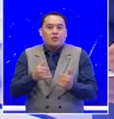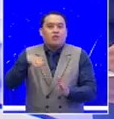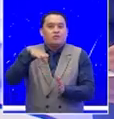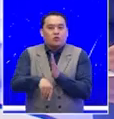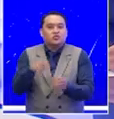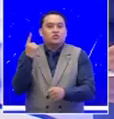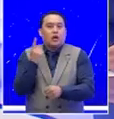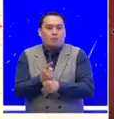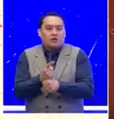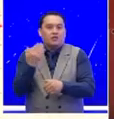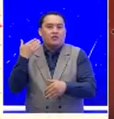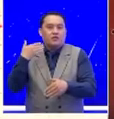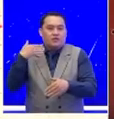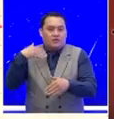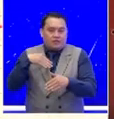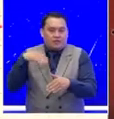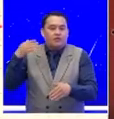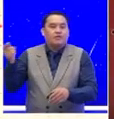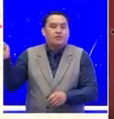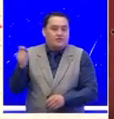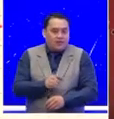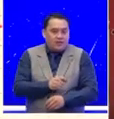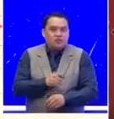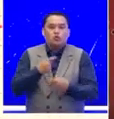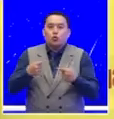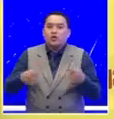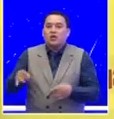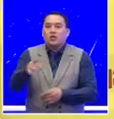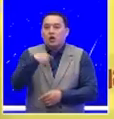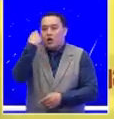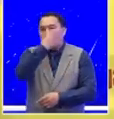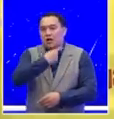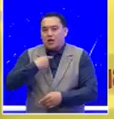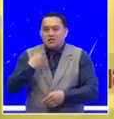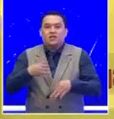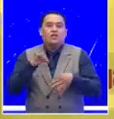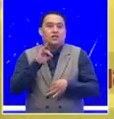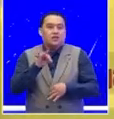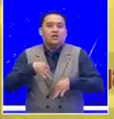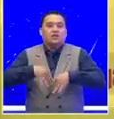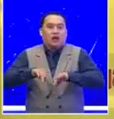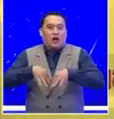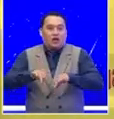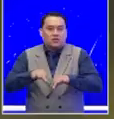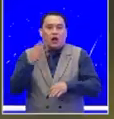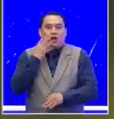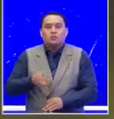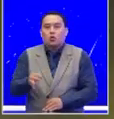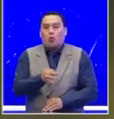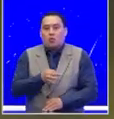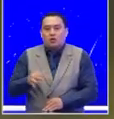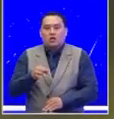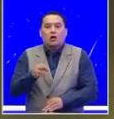запрет на въезд на территорию области из других регионов всех лиц и транспорта, за исключением жителей Алматинской